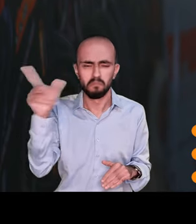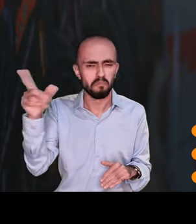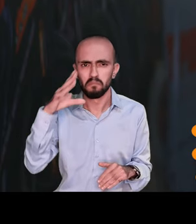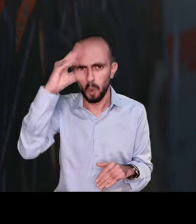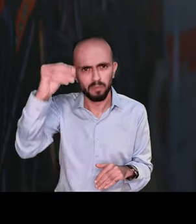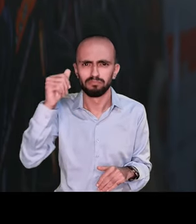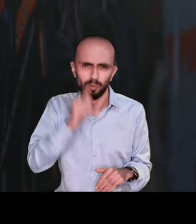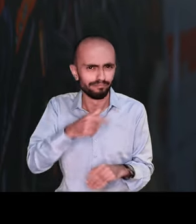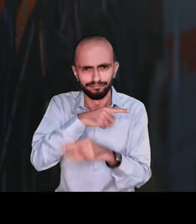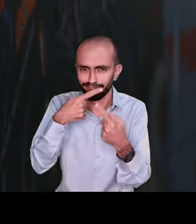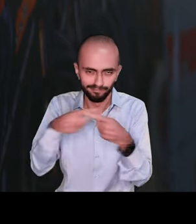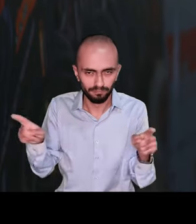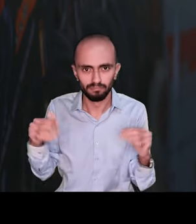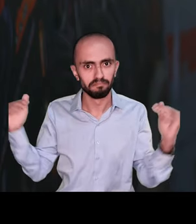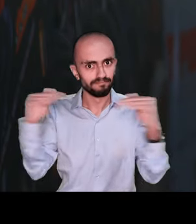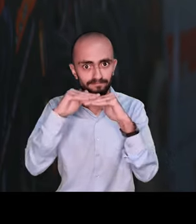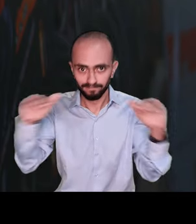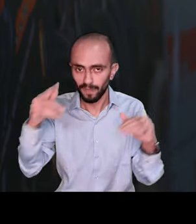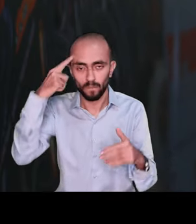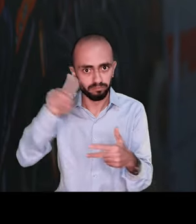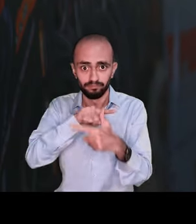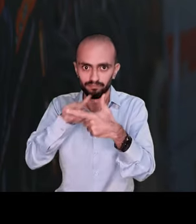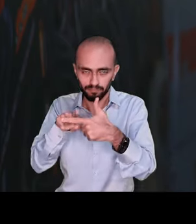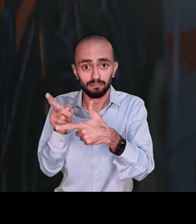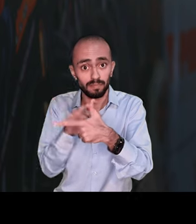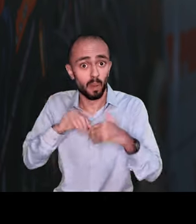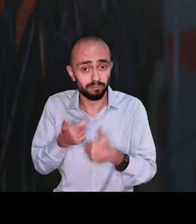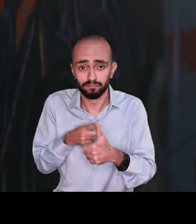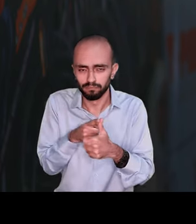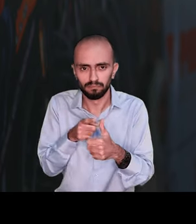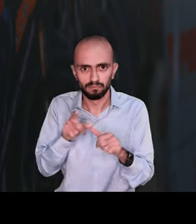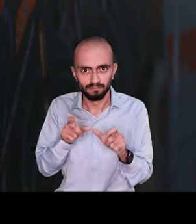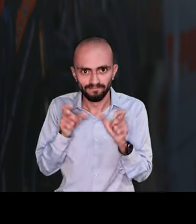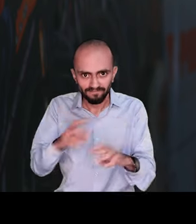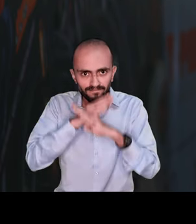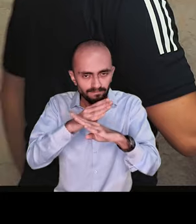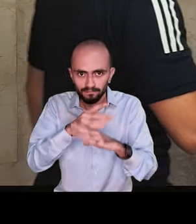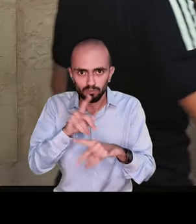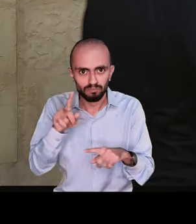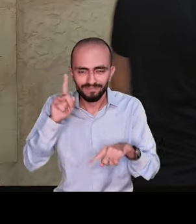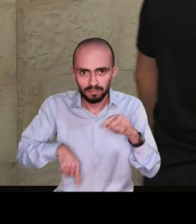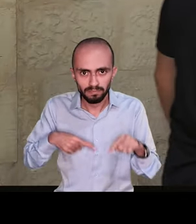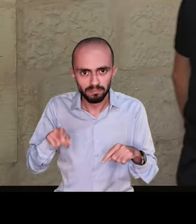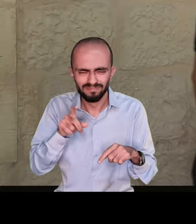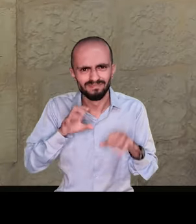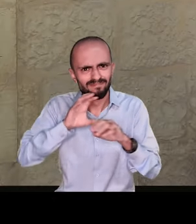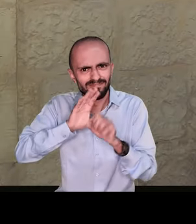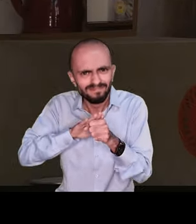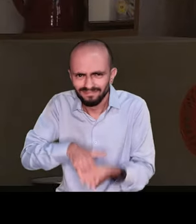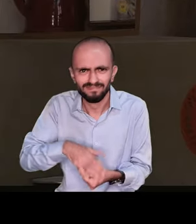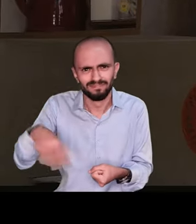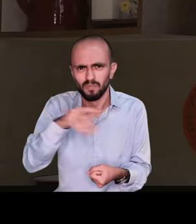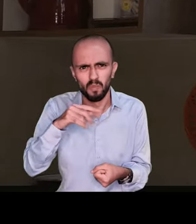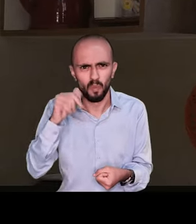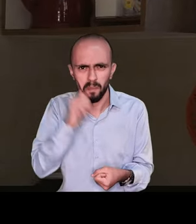الجنسين من خلال العمل على قضيتين رئيسيتين. القضية الأولى هي محاربة العنف الموجه والمسلط على